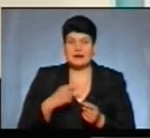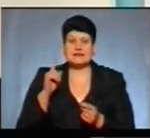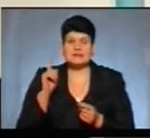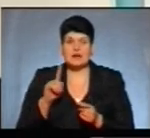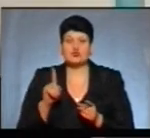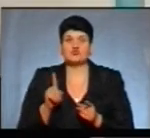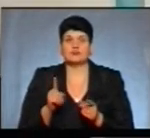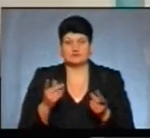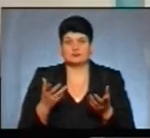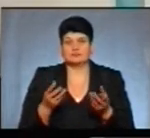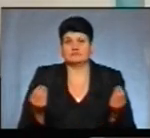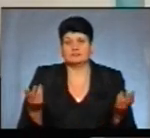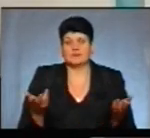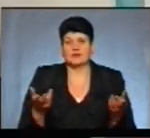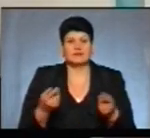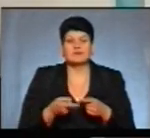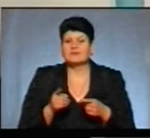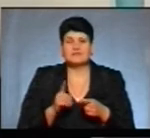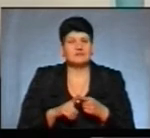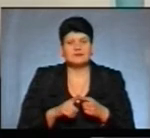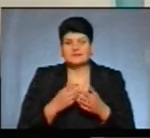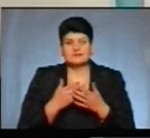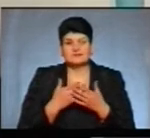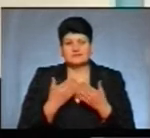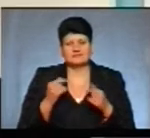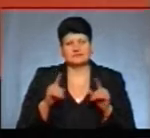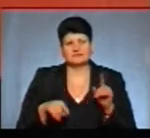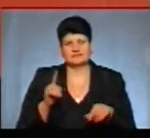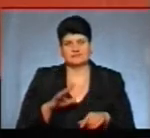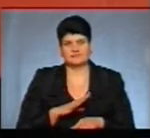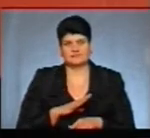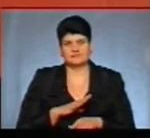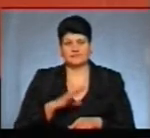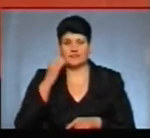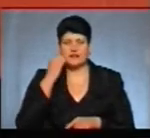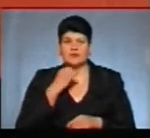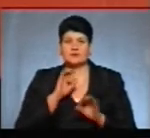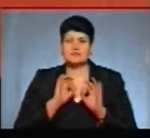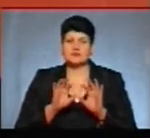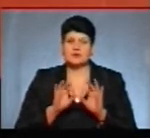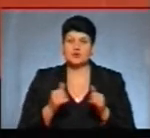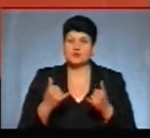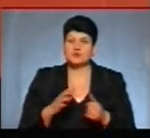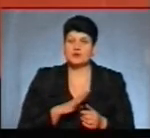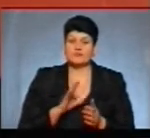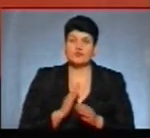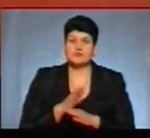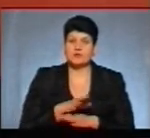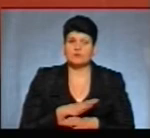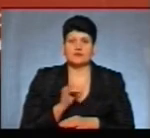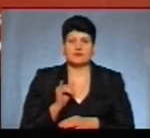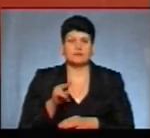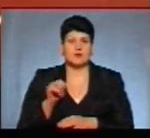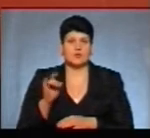вони вартують, таких речей відбувається набагато рідше. Дякую вам за роз'яснення. Сьогодні в нас в гостях був Іван